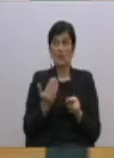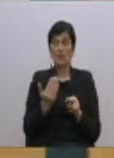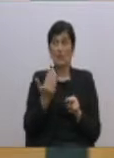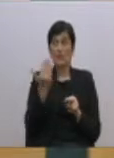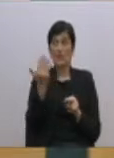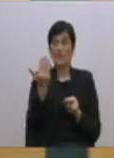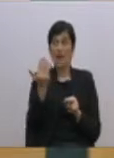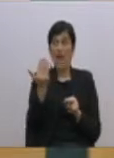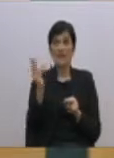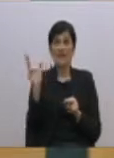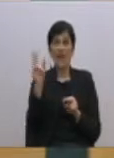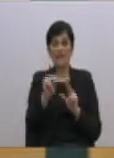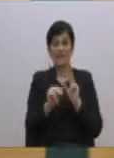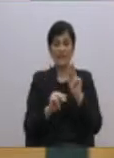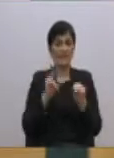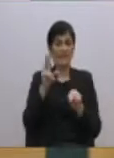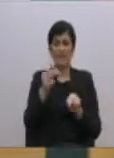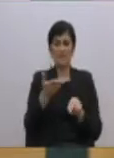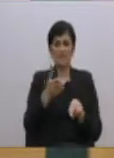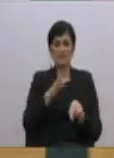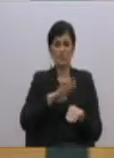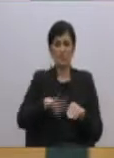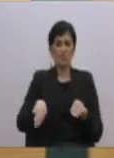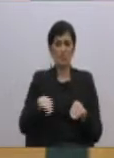რეპლიკა უარგუმენტოა.